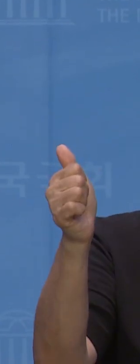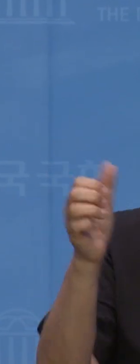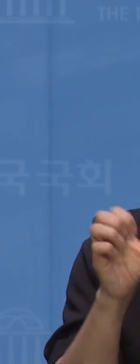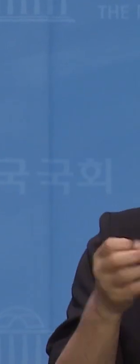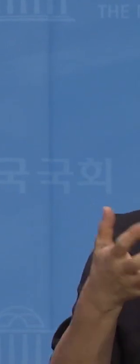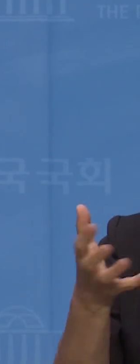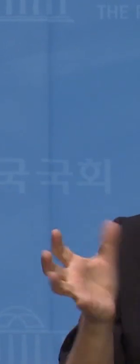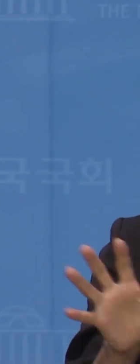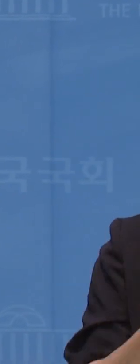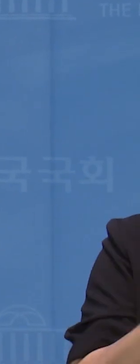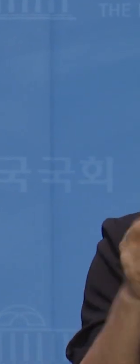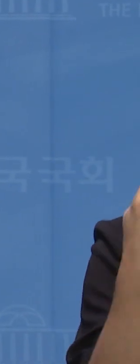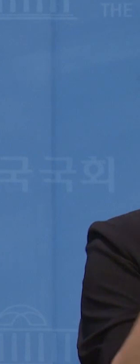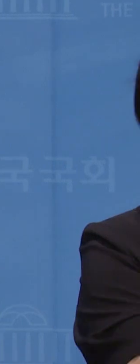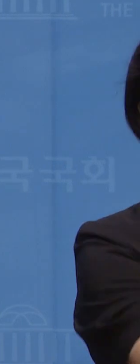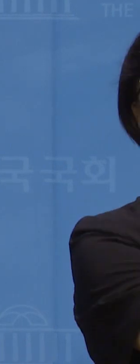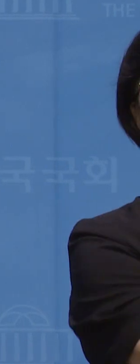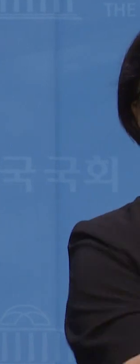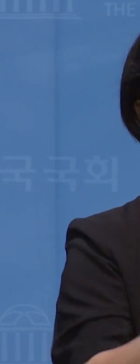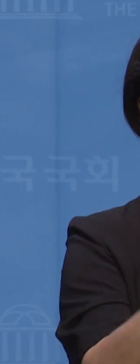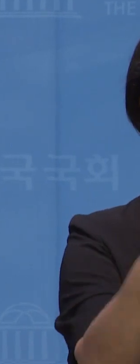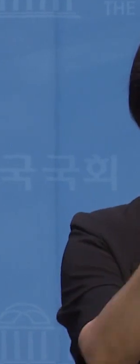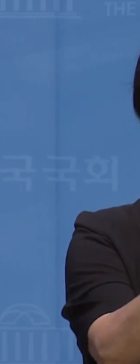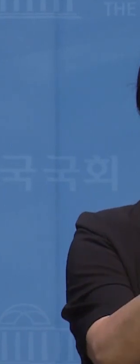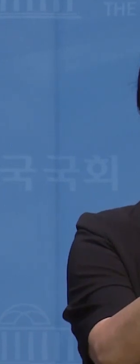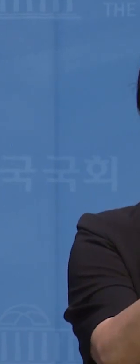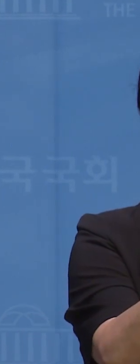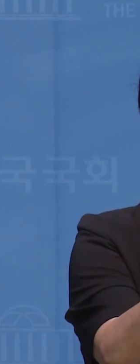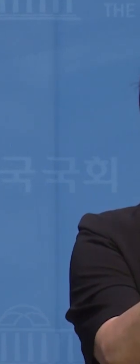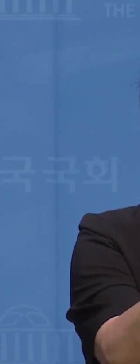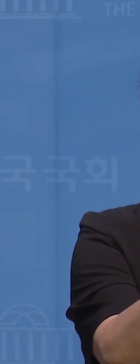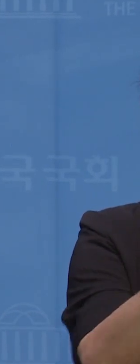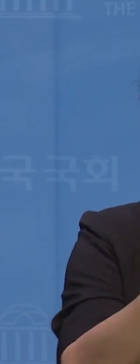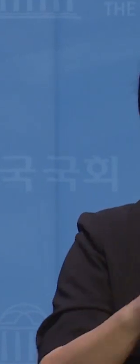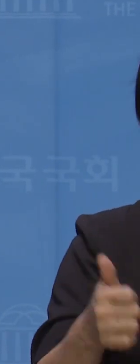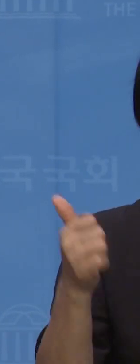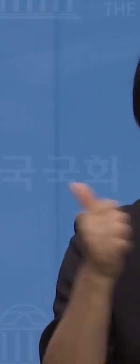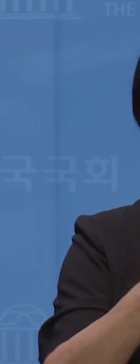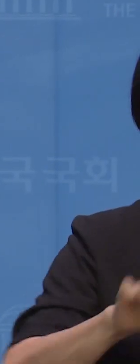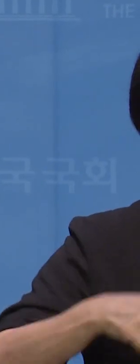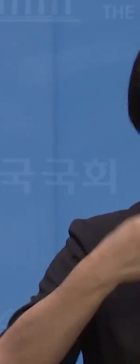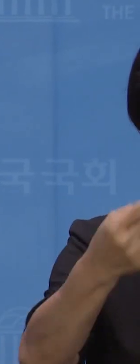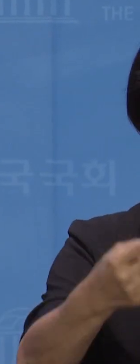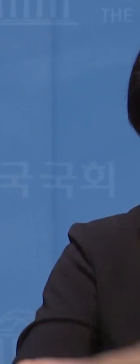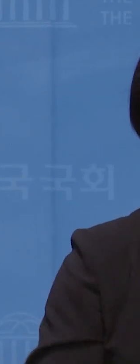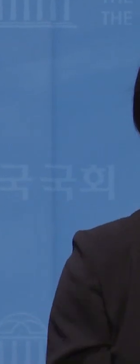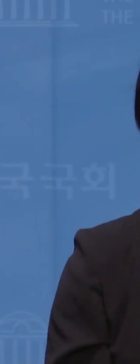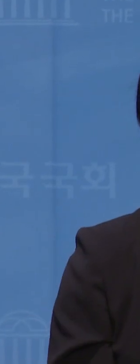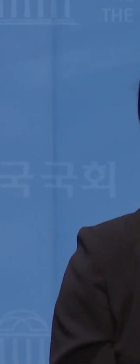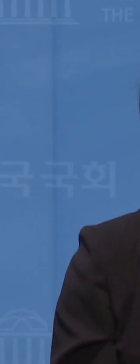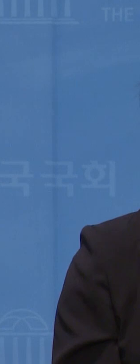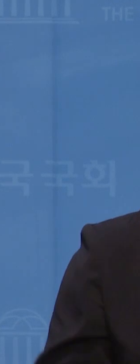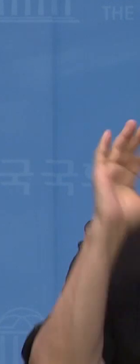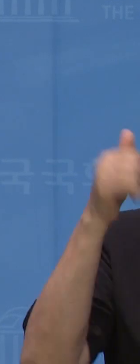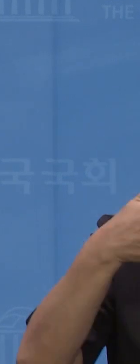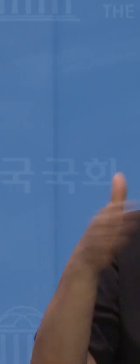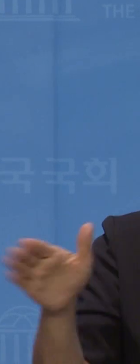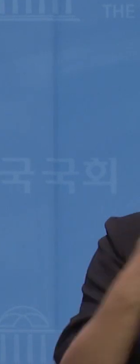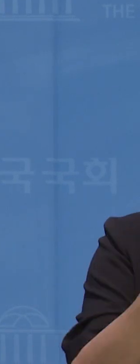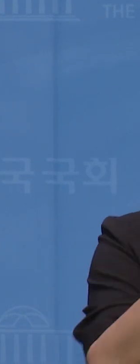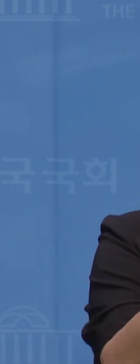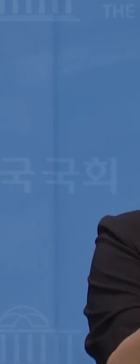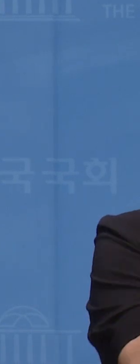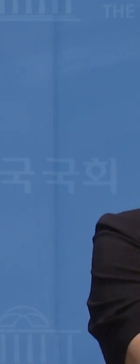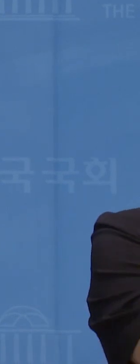여당은 야당 모욕 말고 민생 위한 영수회담에 응답하십시오 대통령실이 이재명